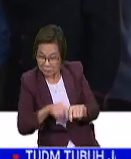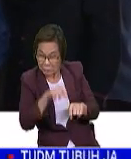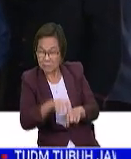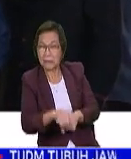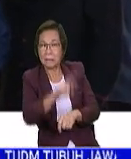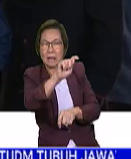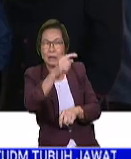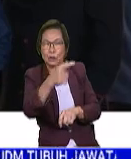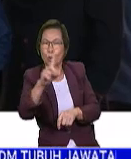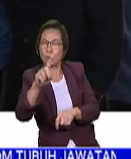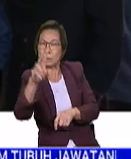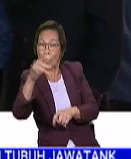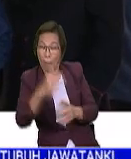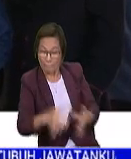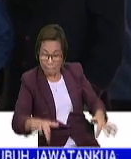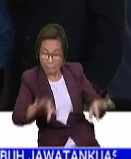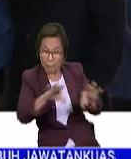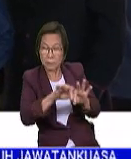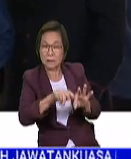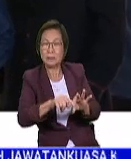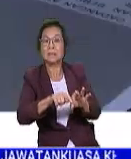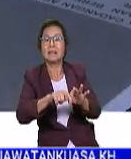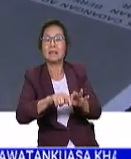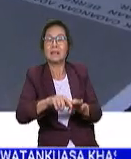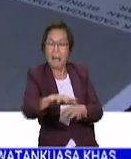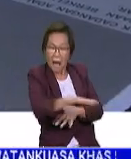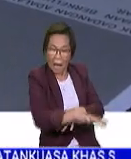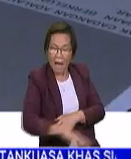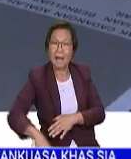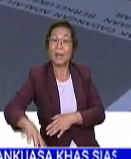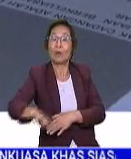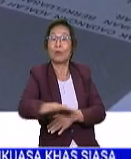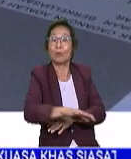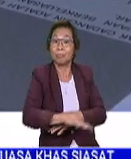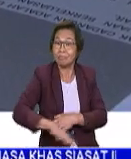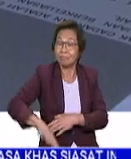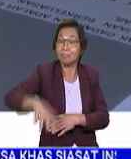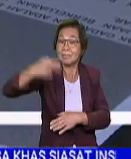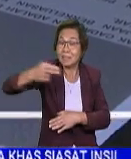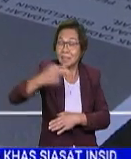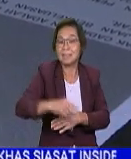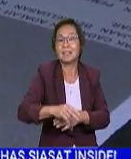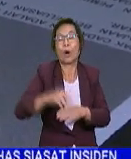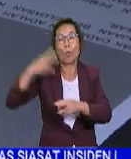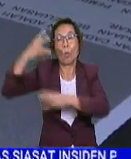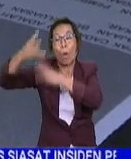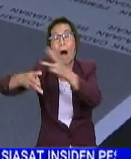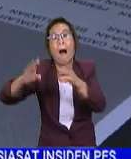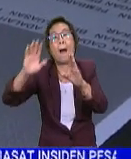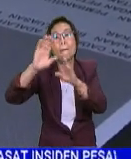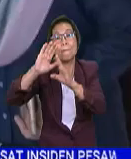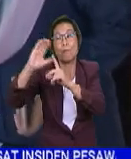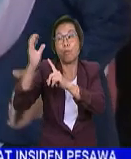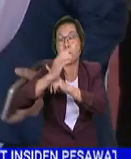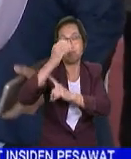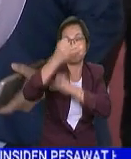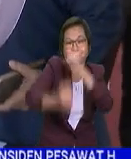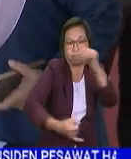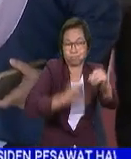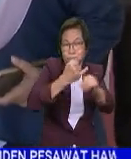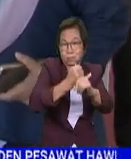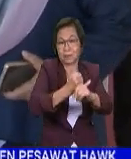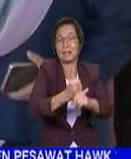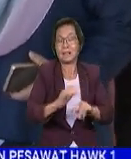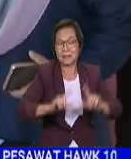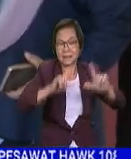dawai juga signifikan sebagai kawasan ekologi dan warisan budaya antarabangsa ia terletak dalam koridor